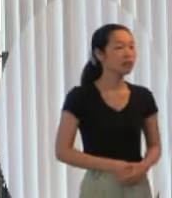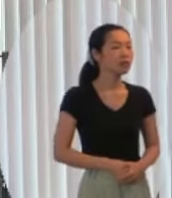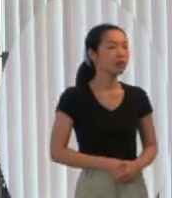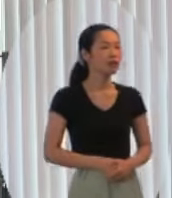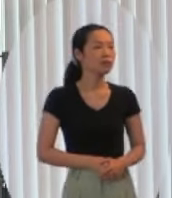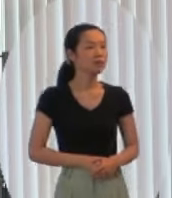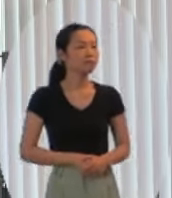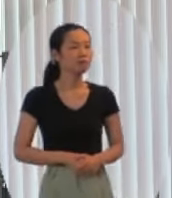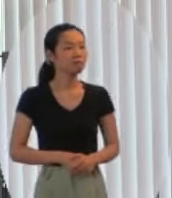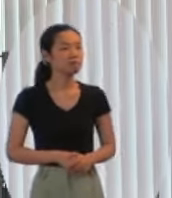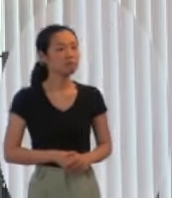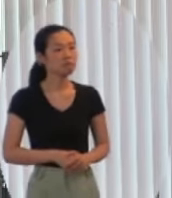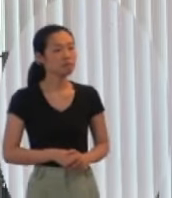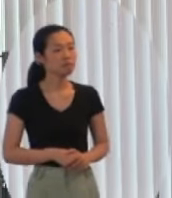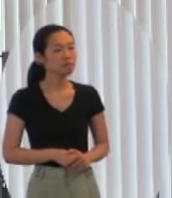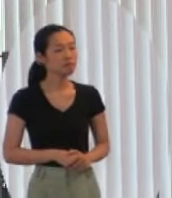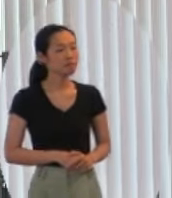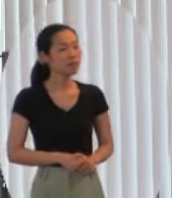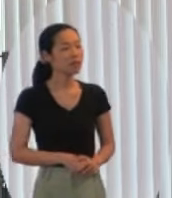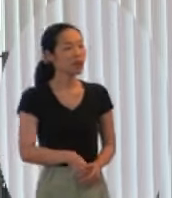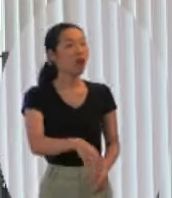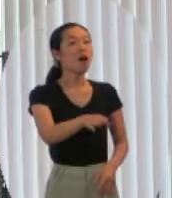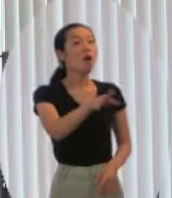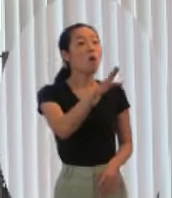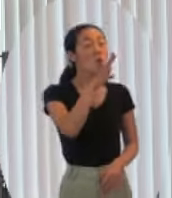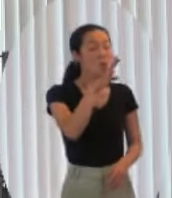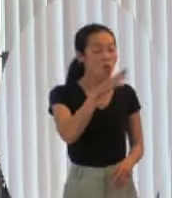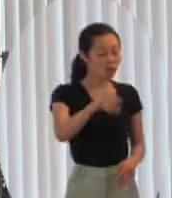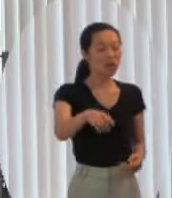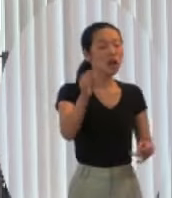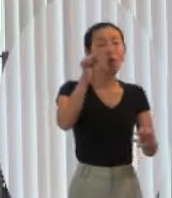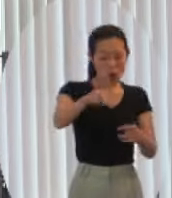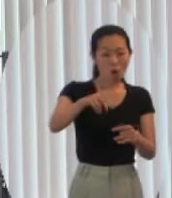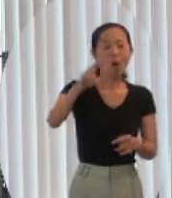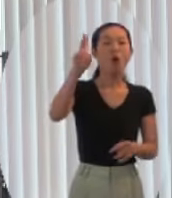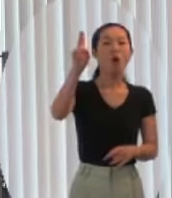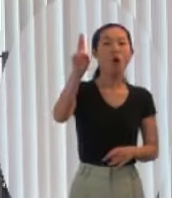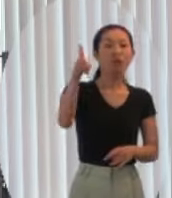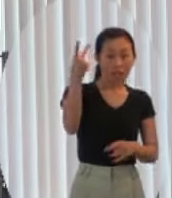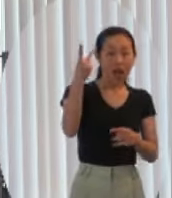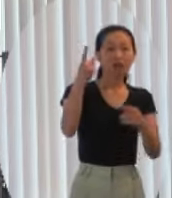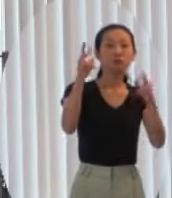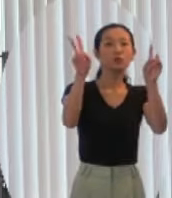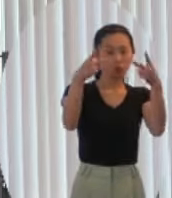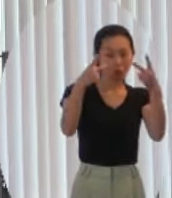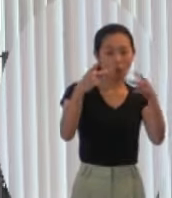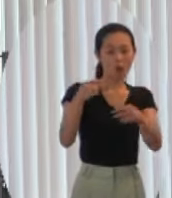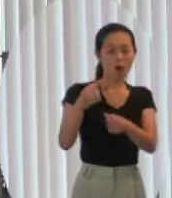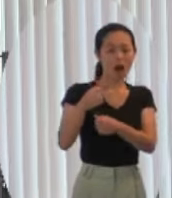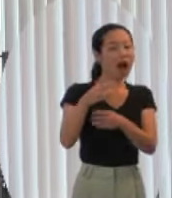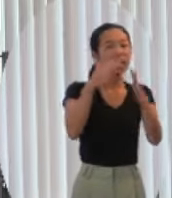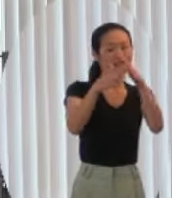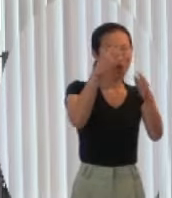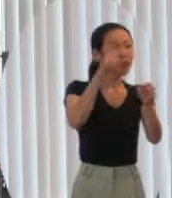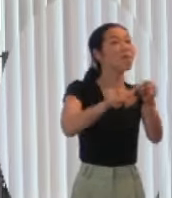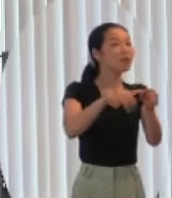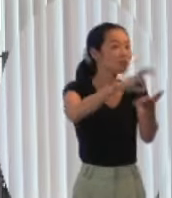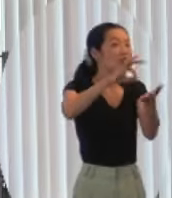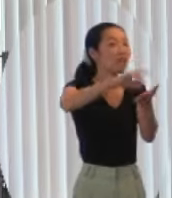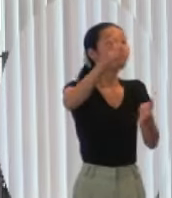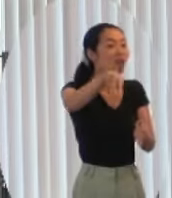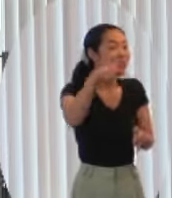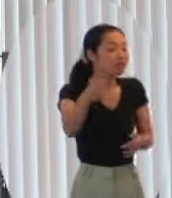世界の貧困や飢餓を助けるのに200兆円いらないんですよ、全然こんなにたくさんいらないんです。お互い